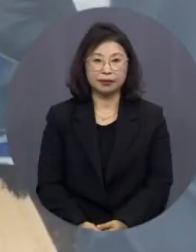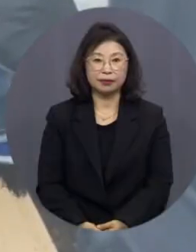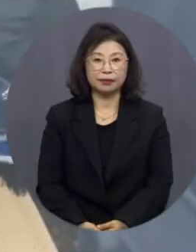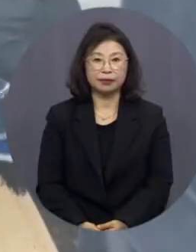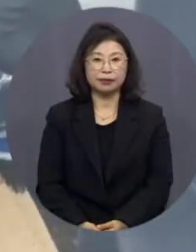넘겨졌습니다